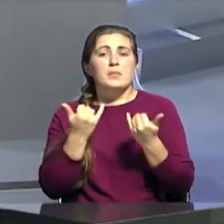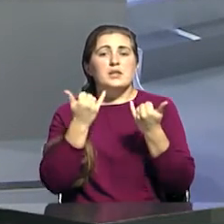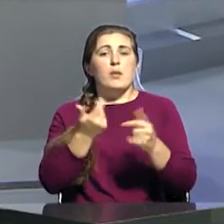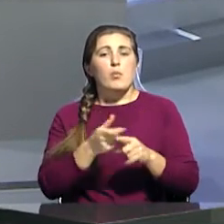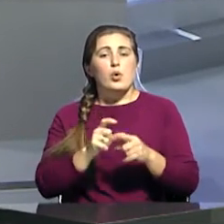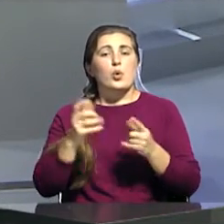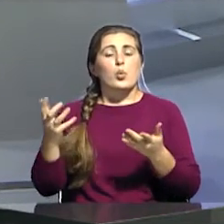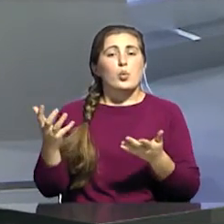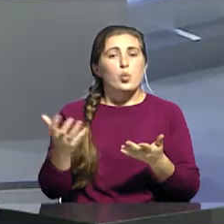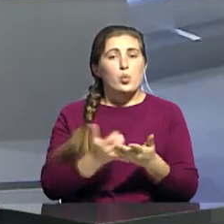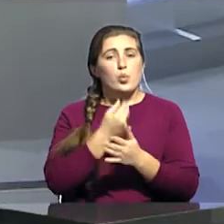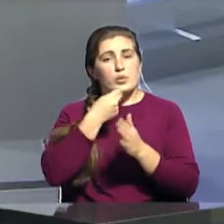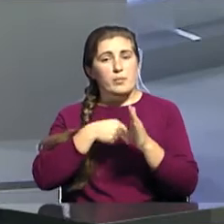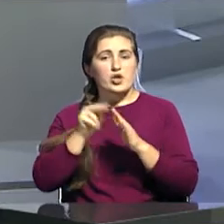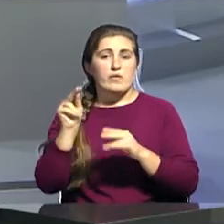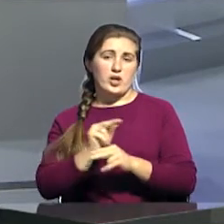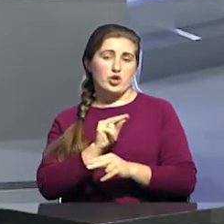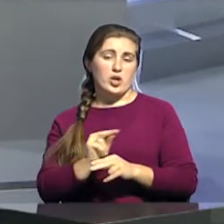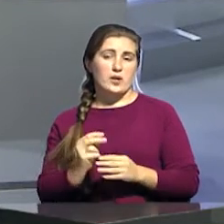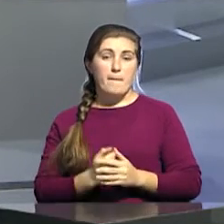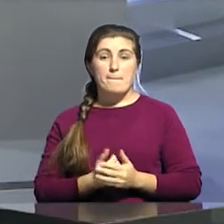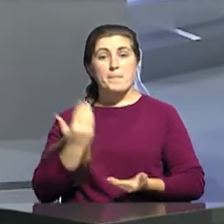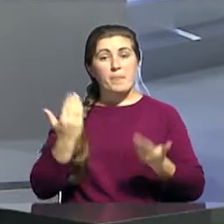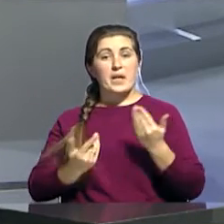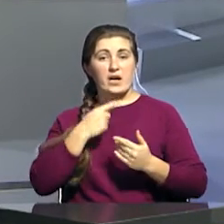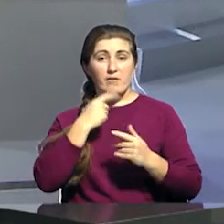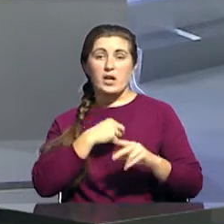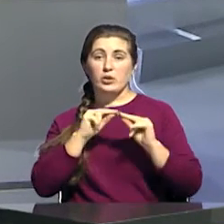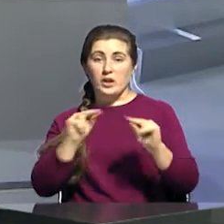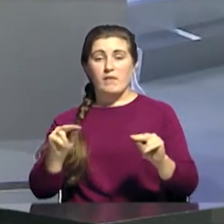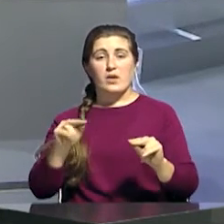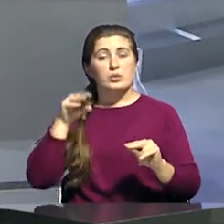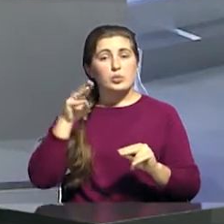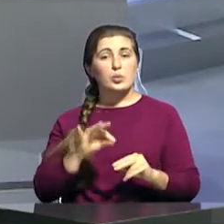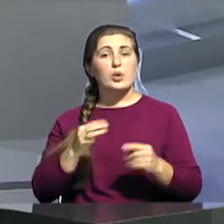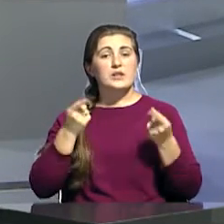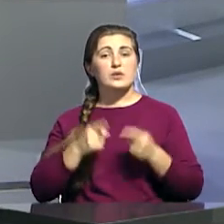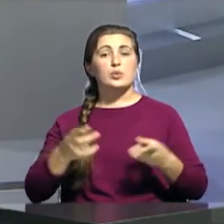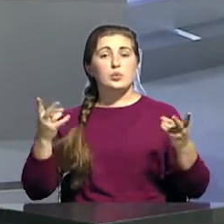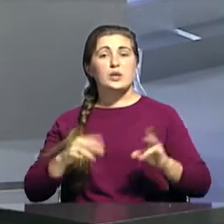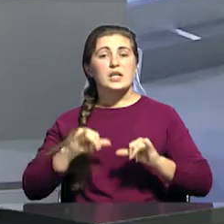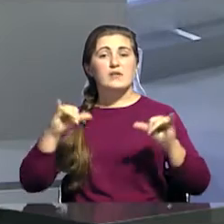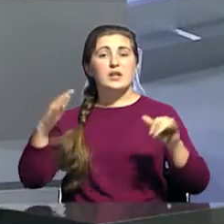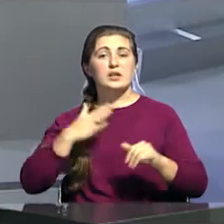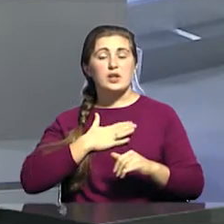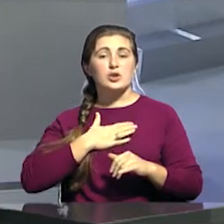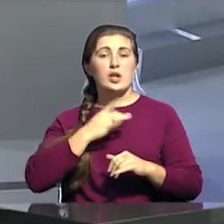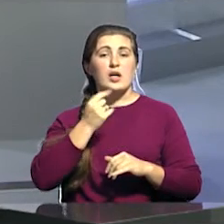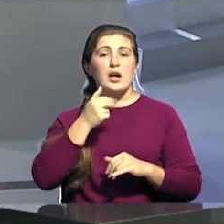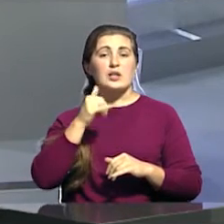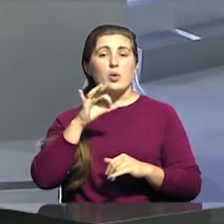еще более успешного лечения? Ну, если говорить откровенно, то, безусловно, нужно развивать нашу радиологическую